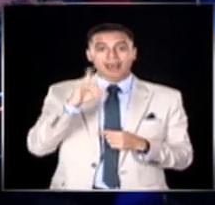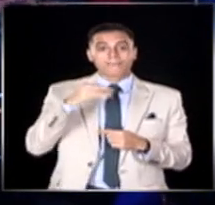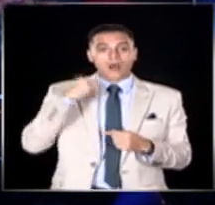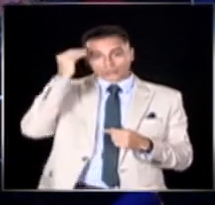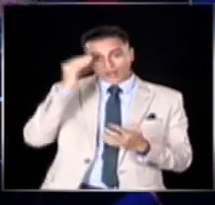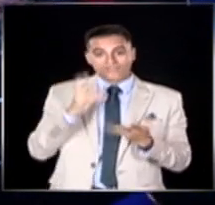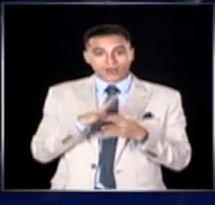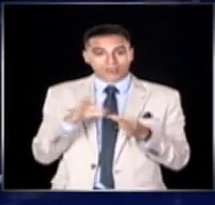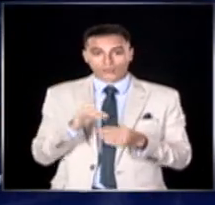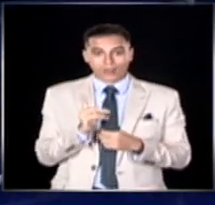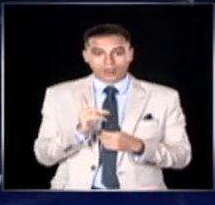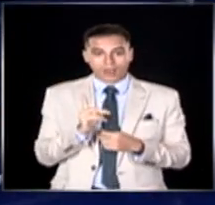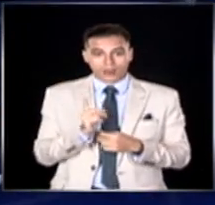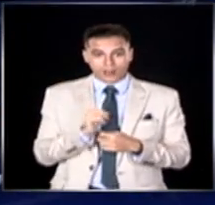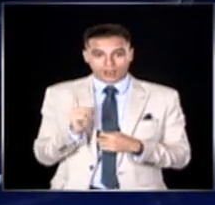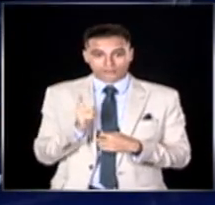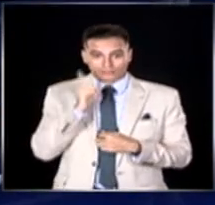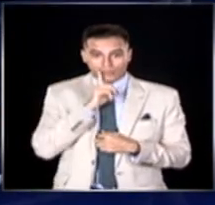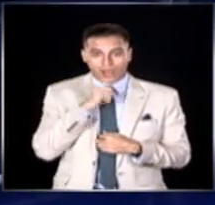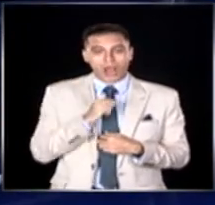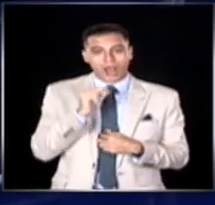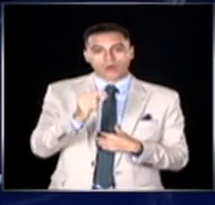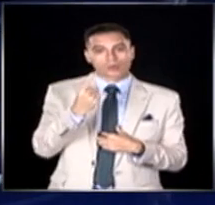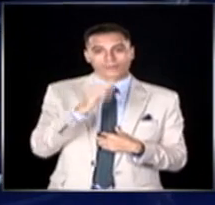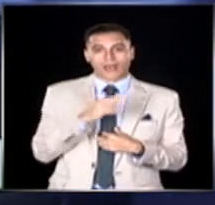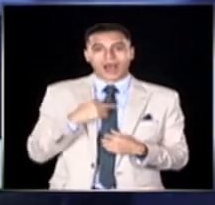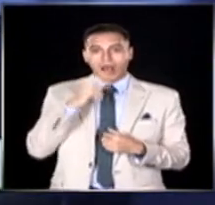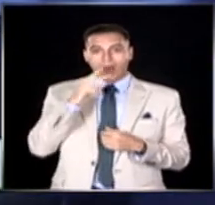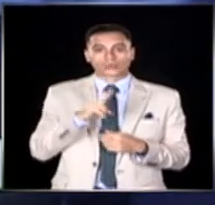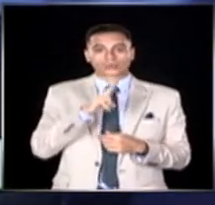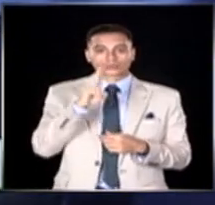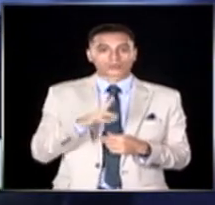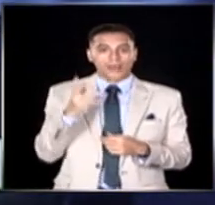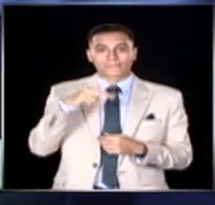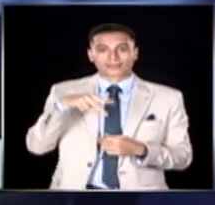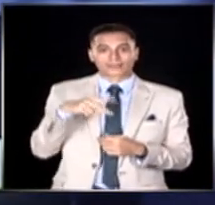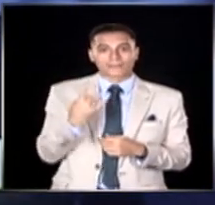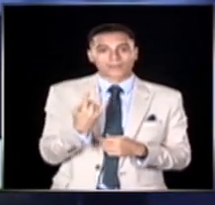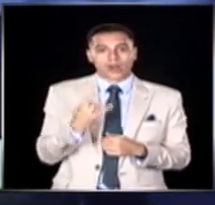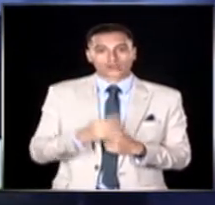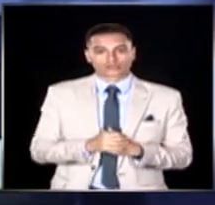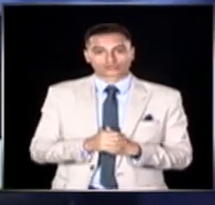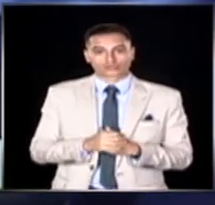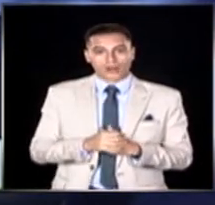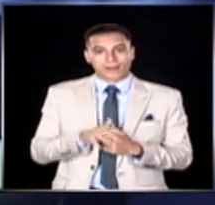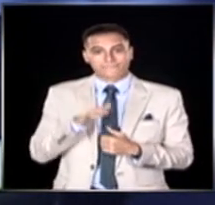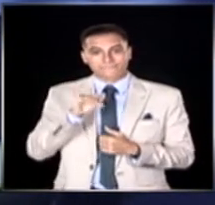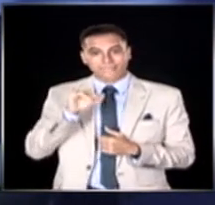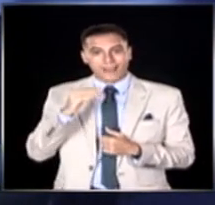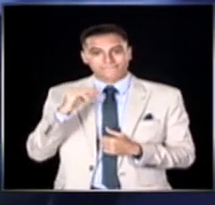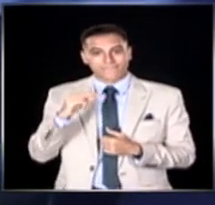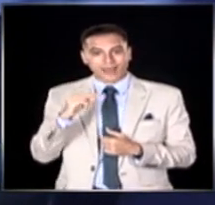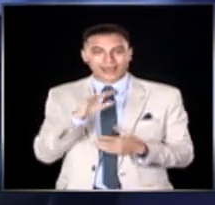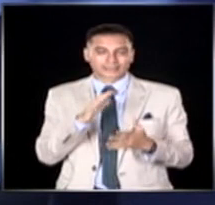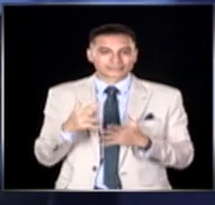اللي حصل ولا لأ؟ لا. هقولك معلومة واحدة، أنا قلت 8 أسئلة من 10. محمد